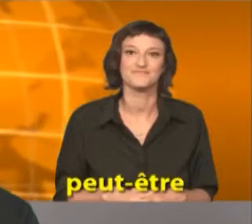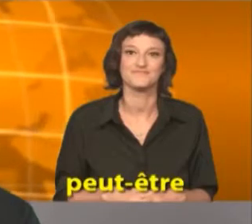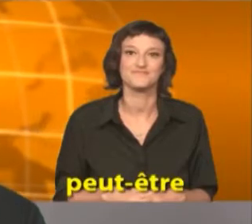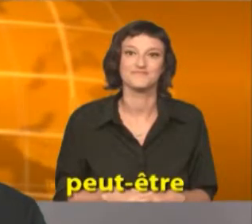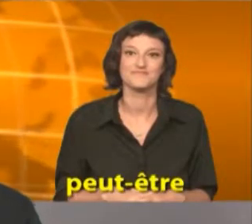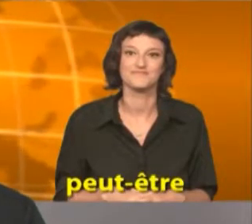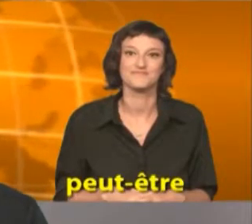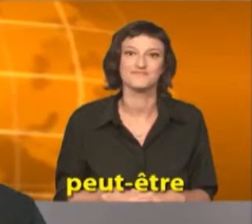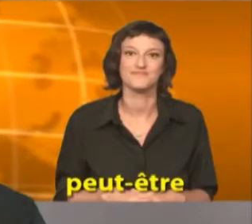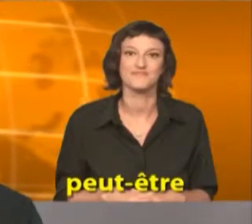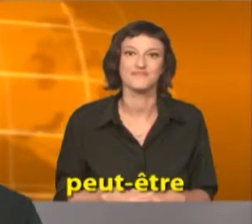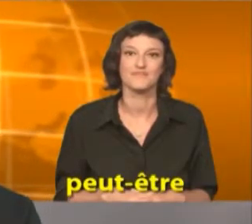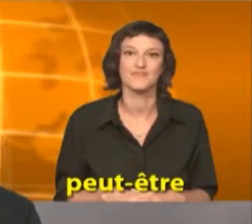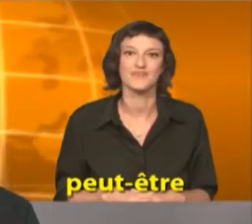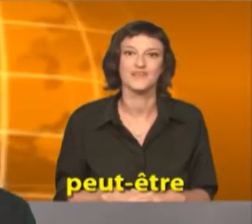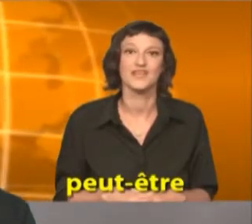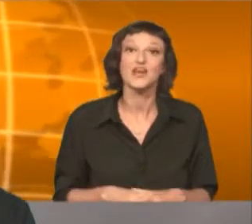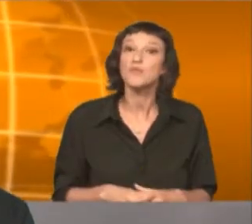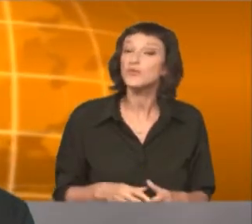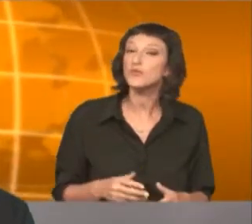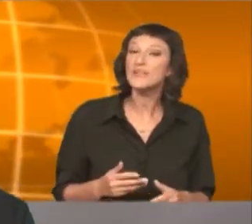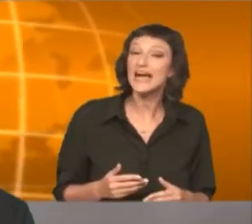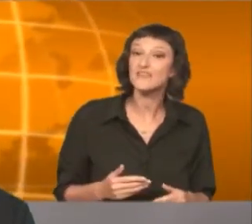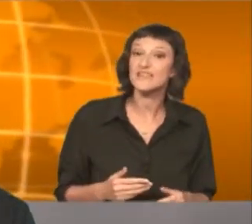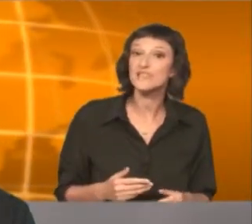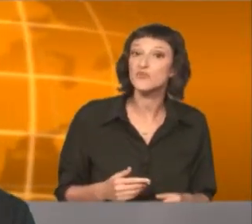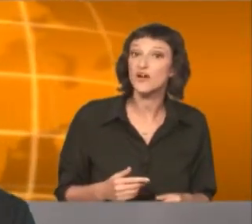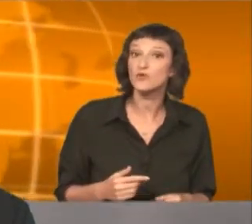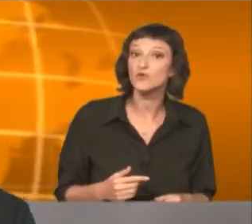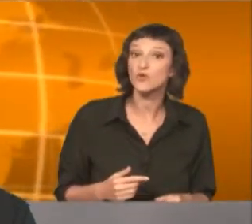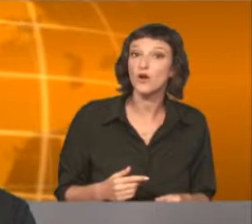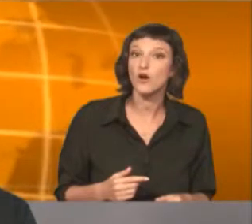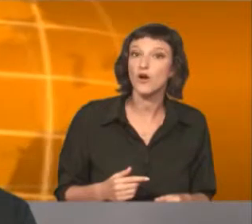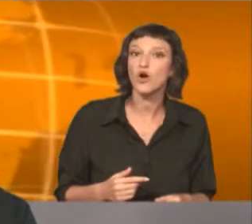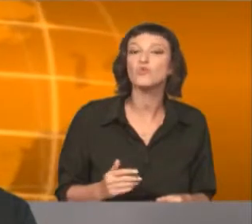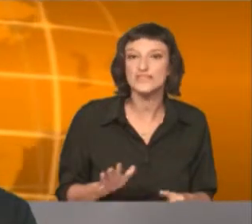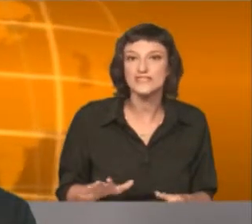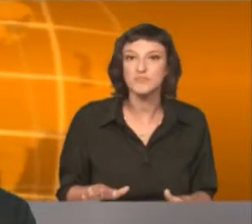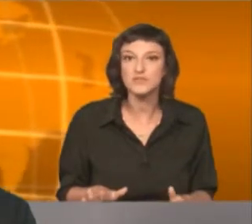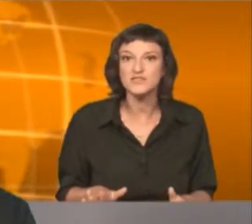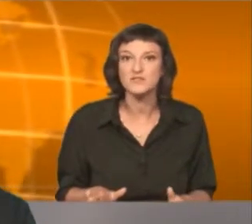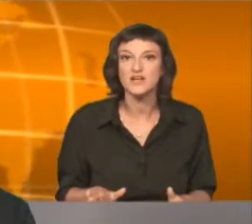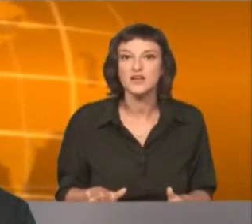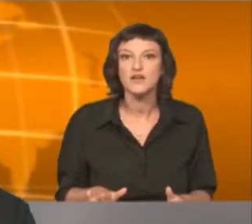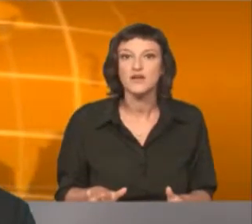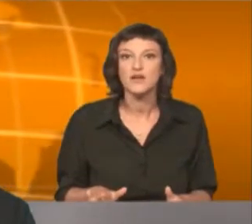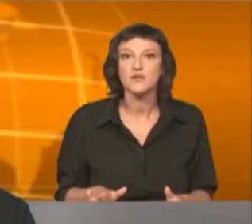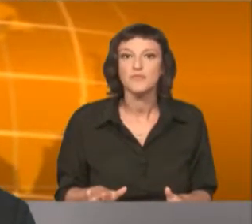Forse. Forse. Peut-on y arriver sans faire le tour? Oui, c'est